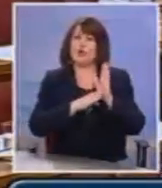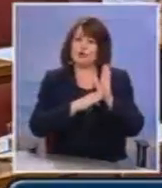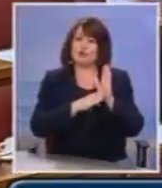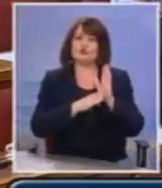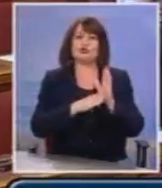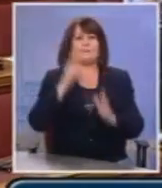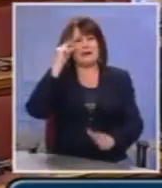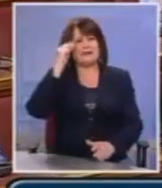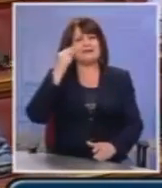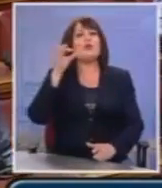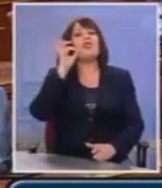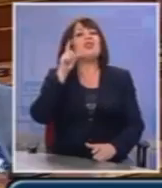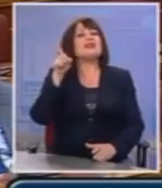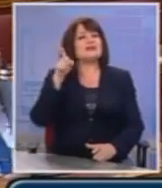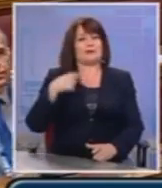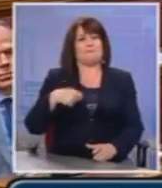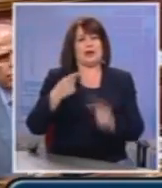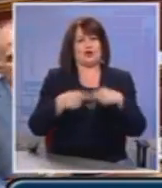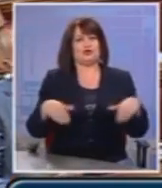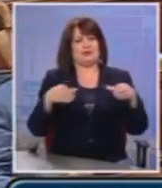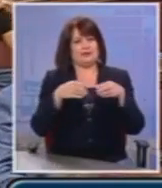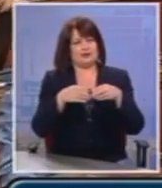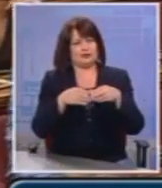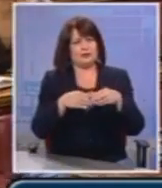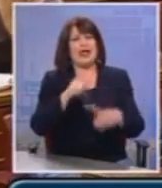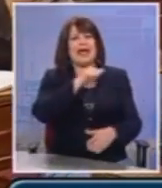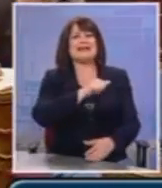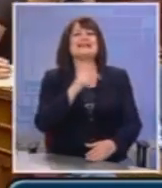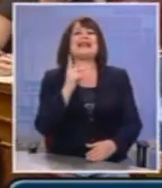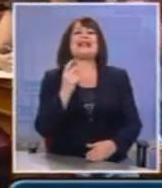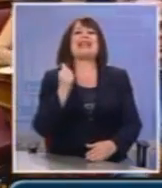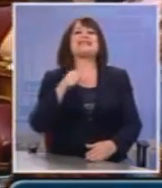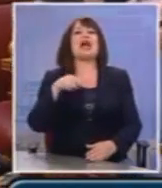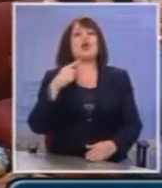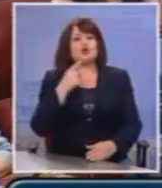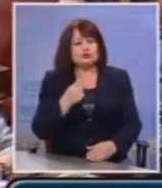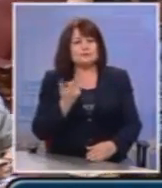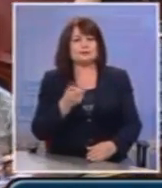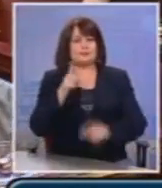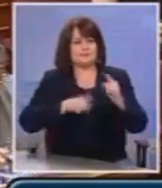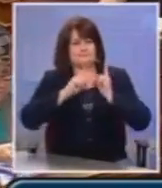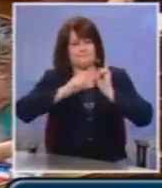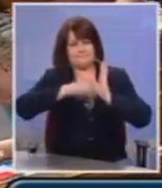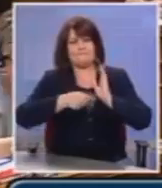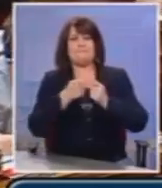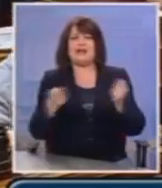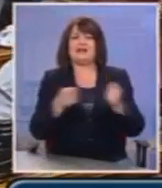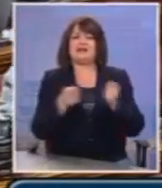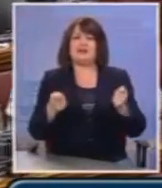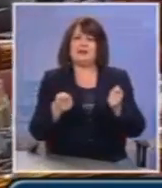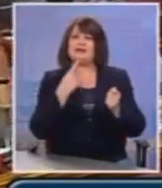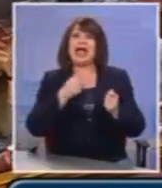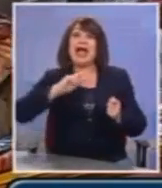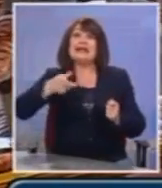πανεπιστήμιο της θεσσαλονίκης και μέλος της επιτροπής αλήθειας άρης καζάκος ότι ορισμένα μνημονιακά μέτρα ήδη κρίθηκαν